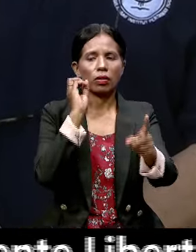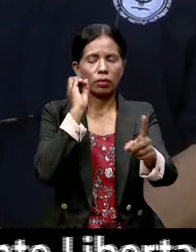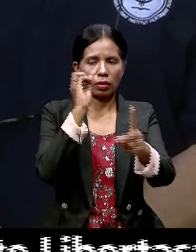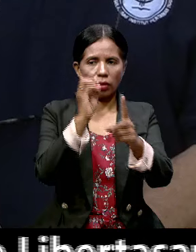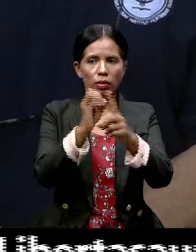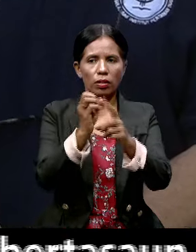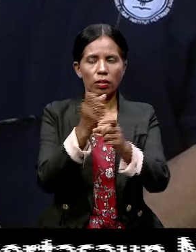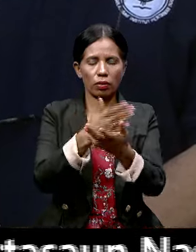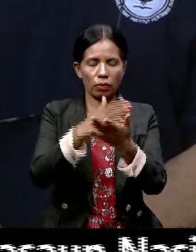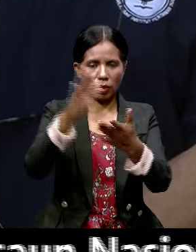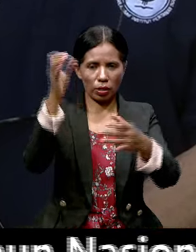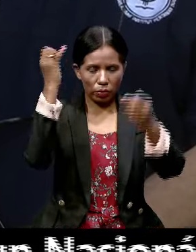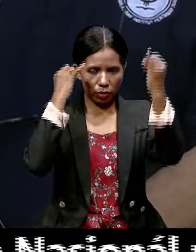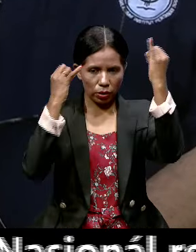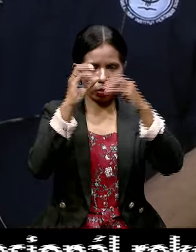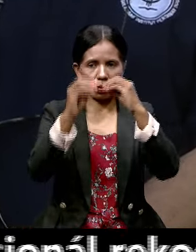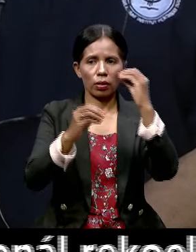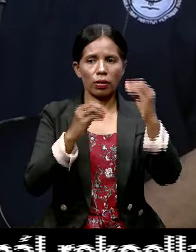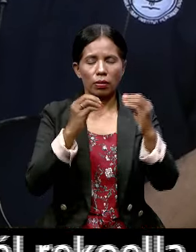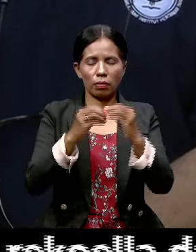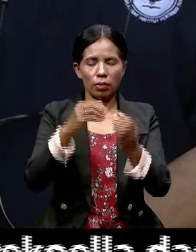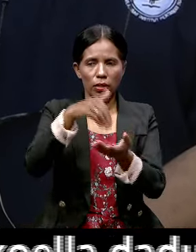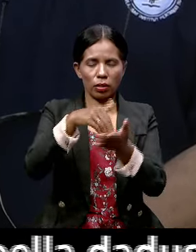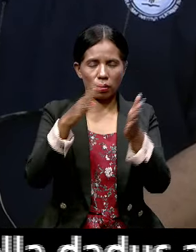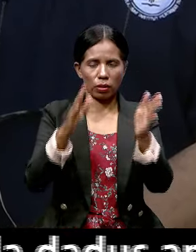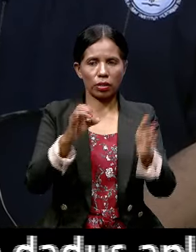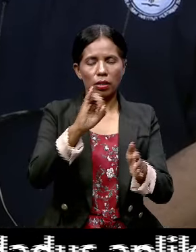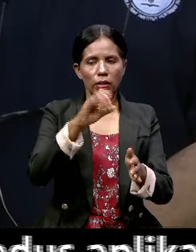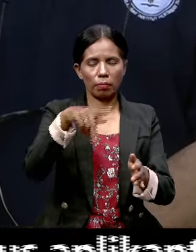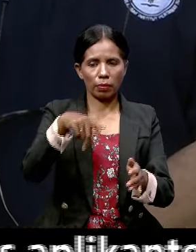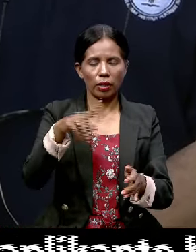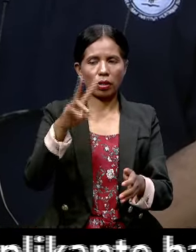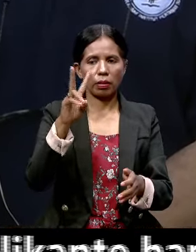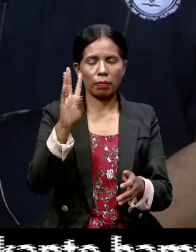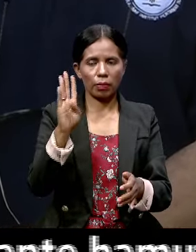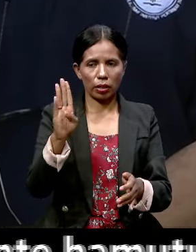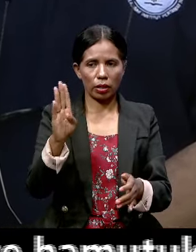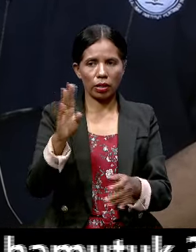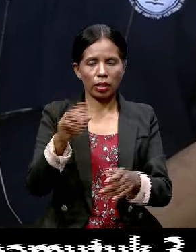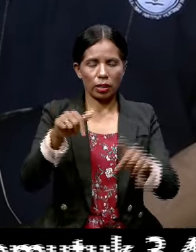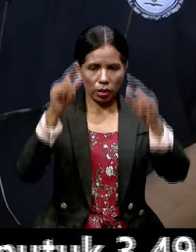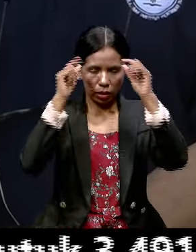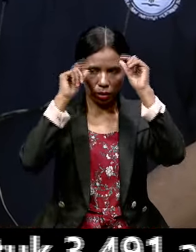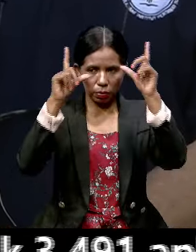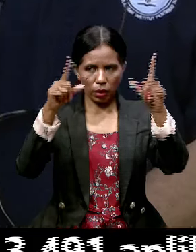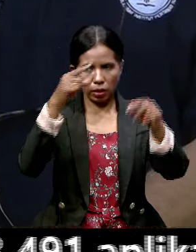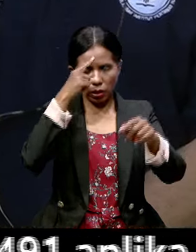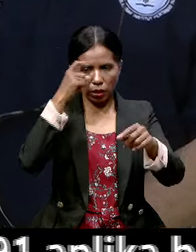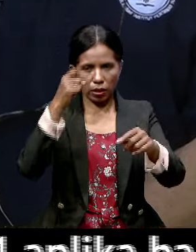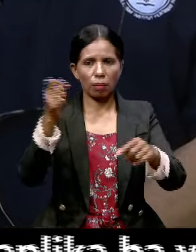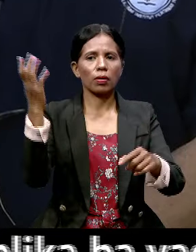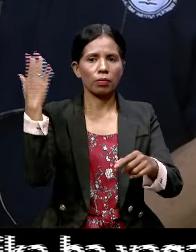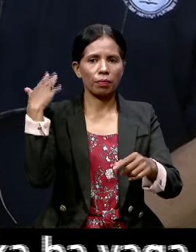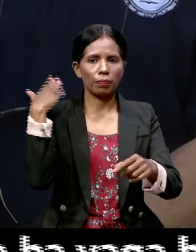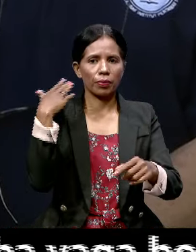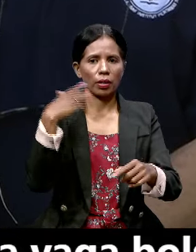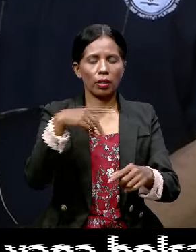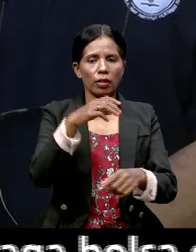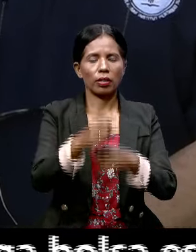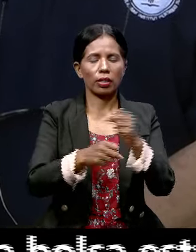halo konsolidasaun ba alumni IPB nebe makanesa ya Timor Leste tambah durante